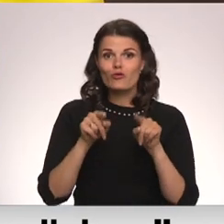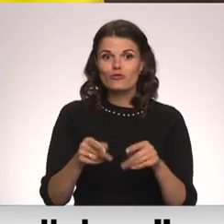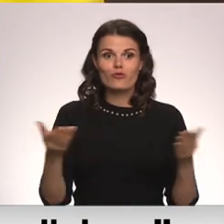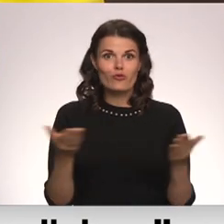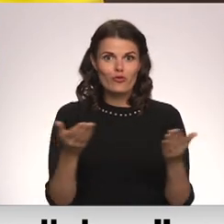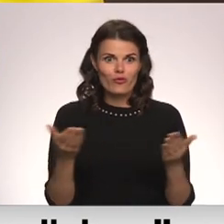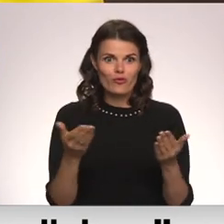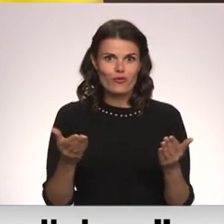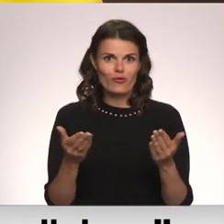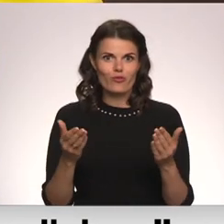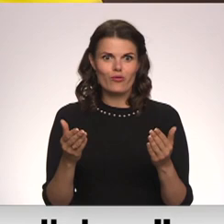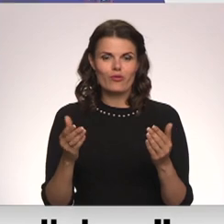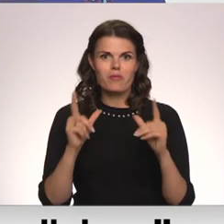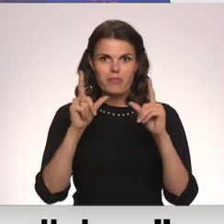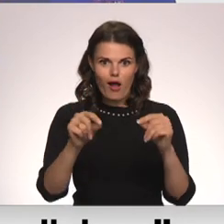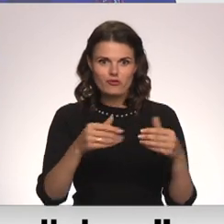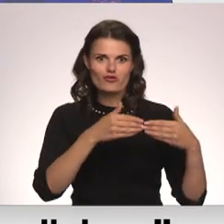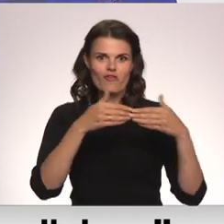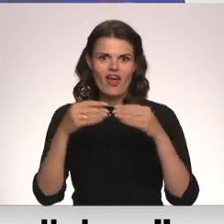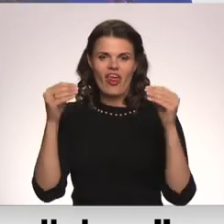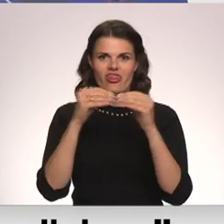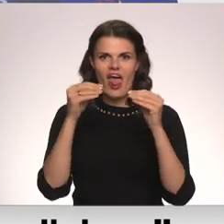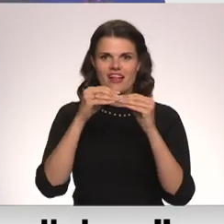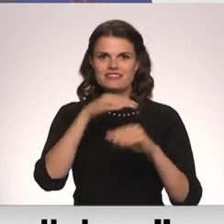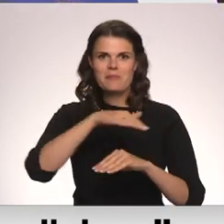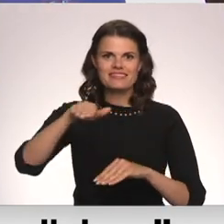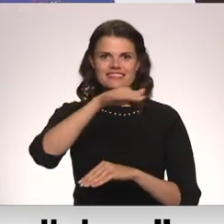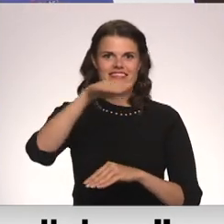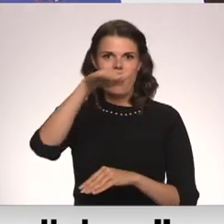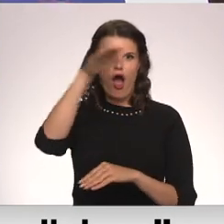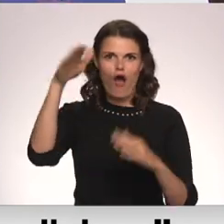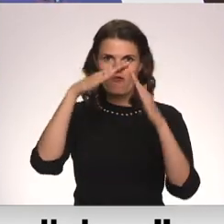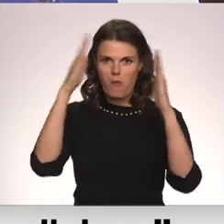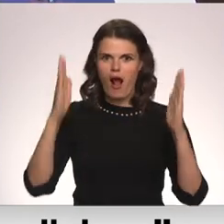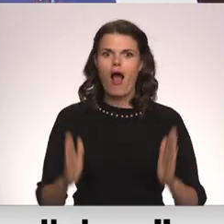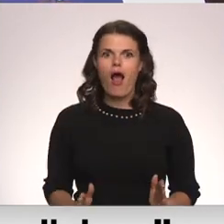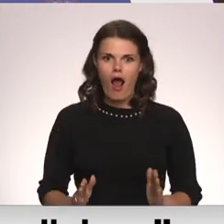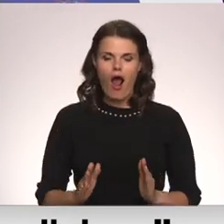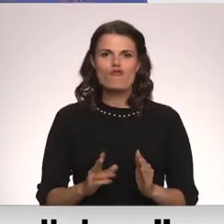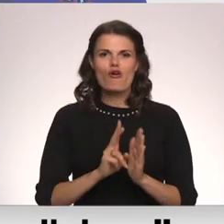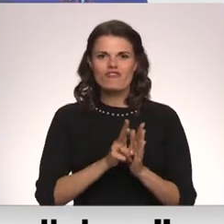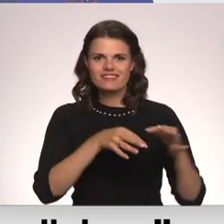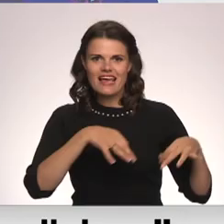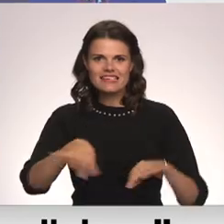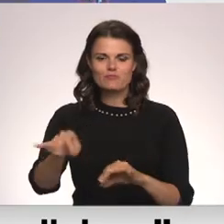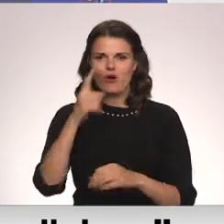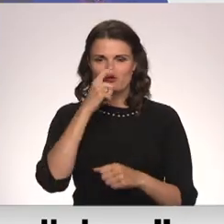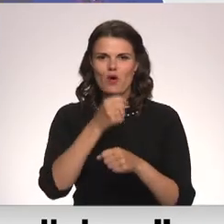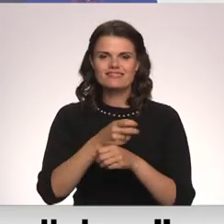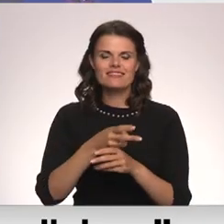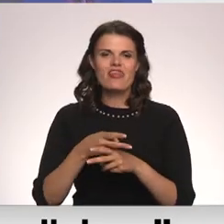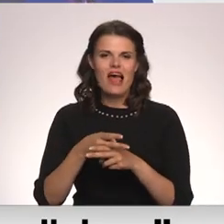ar 10 stāvu ēku. Vilciens ir šitam, tad šitas izbrauc no stacijas, šitas brauc